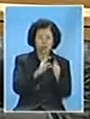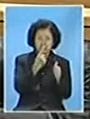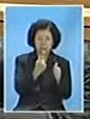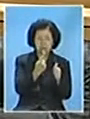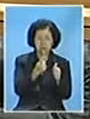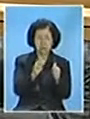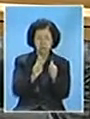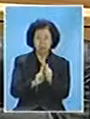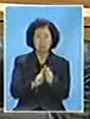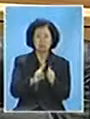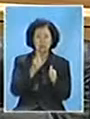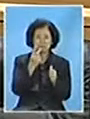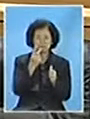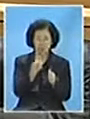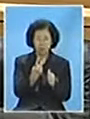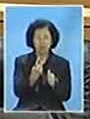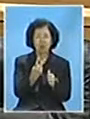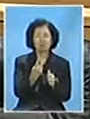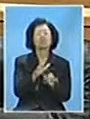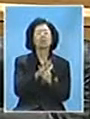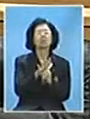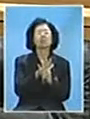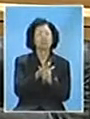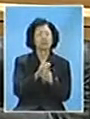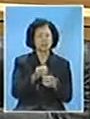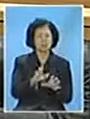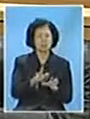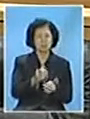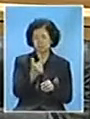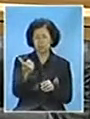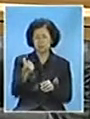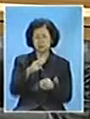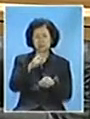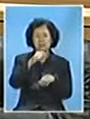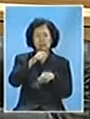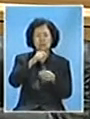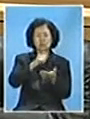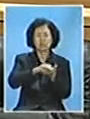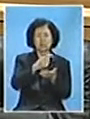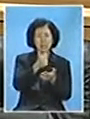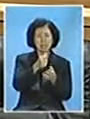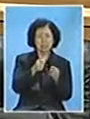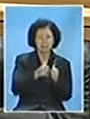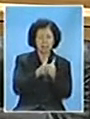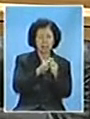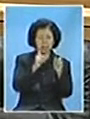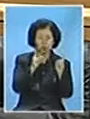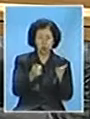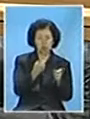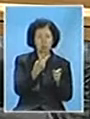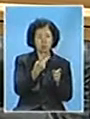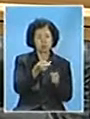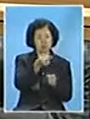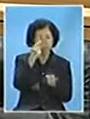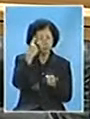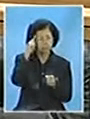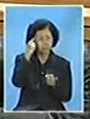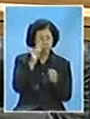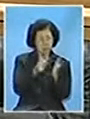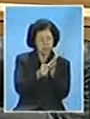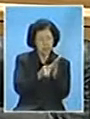ะสั้นๆอุปนายกคนที่2เท่านั้นนะครับอันอื่นนี่ยังแต่งตั้งได้ตามวรรค2นะผมก็เลยไม่ทราบว่าท่านไปแก้เขาทำไ